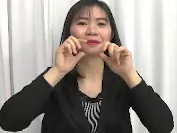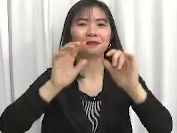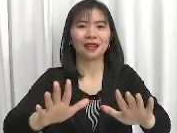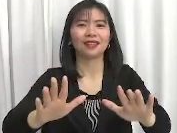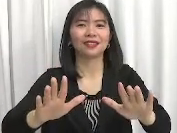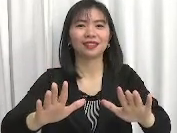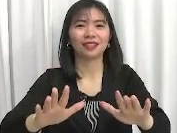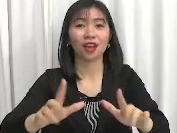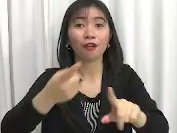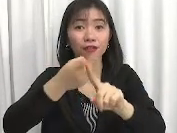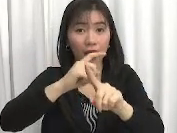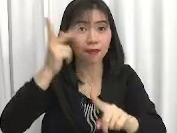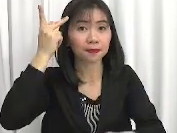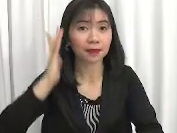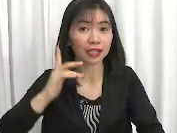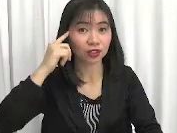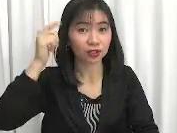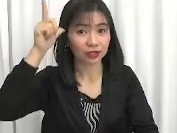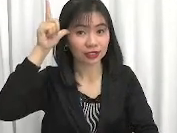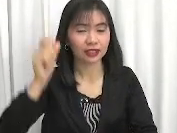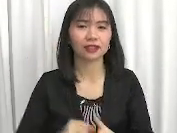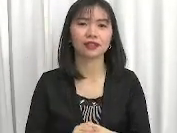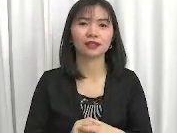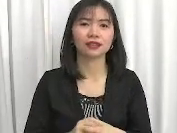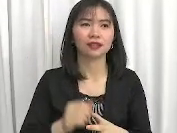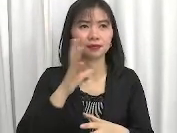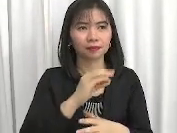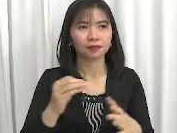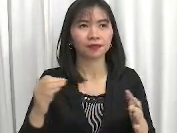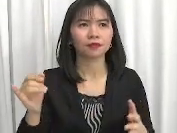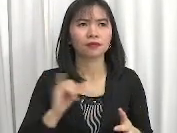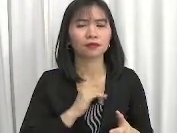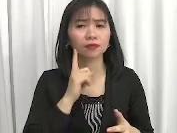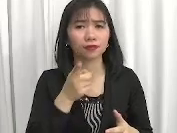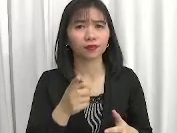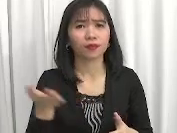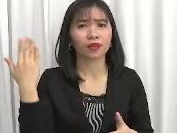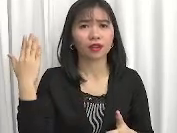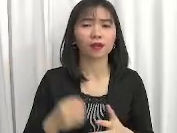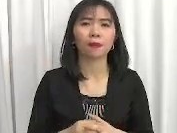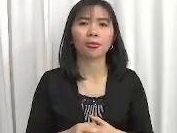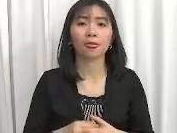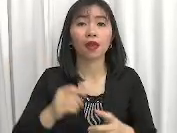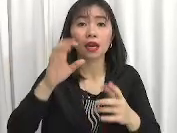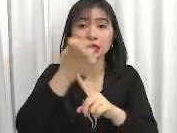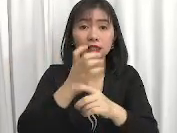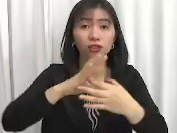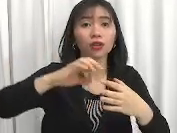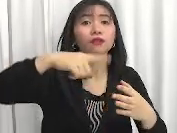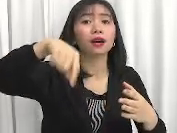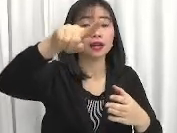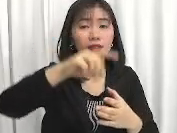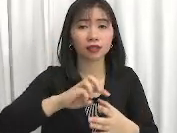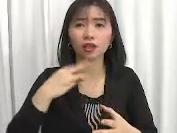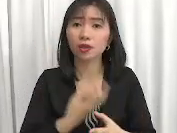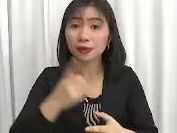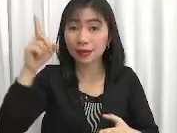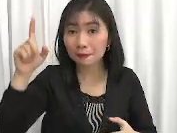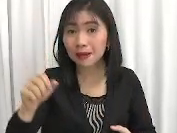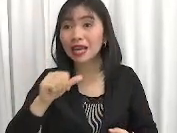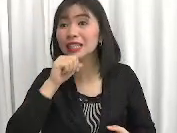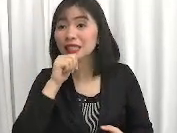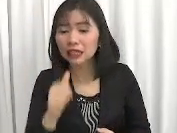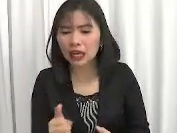yan. Kaya sabi ko nga sa kanina na may bawat isa sa atin, huwag nating itago yung ating